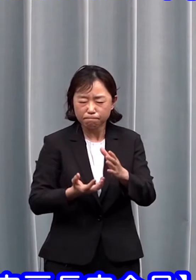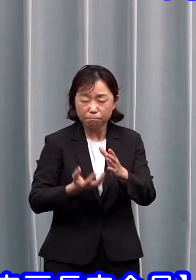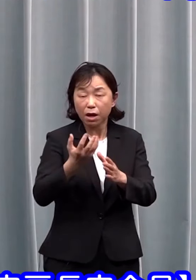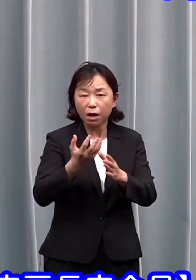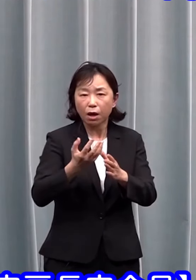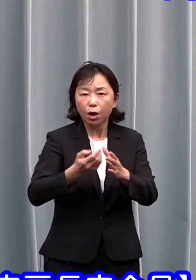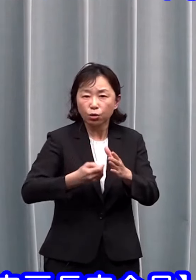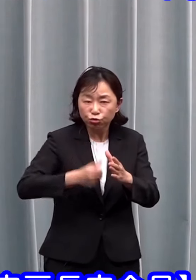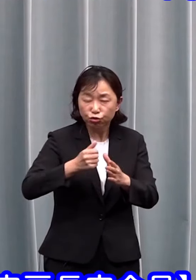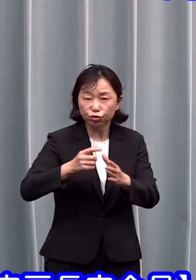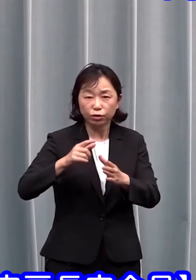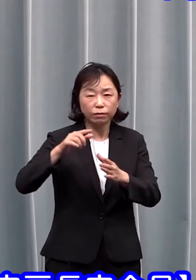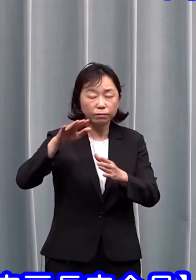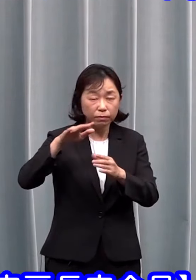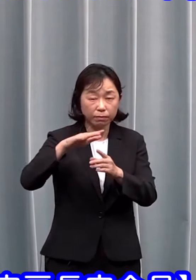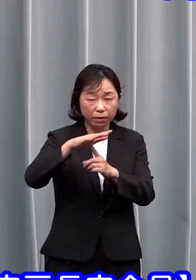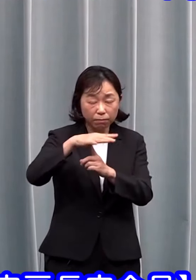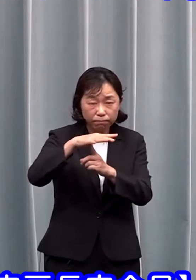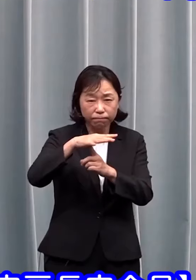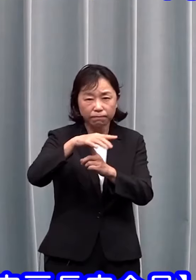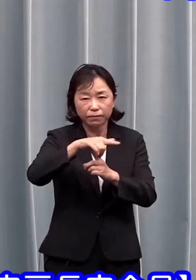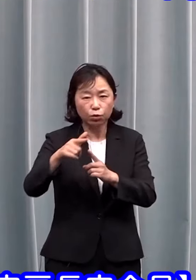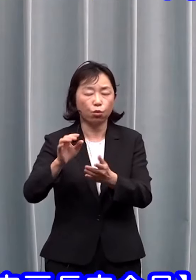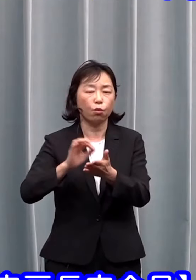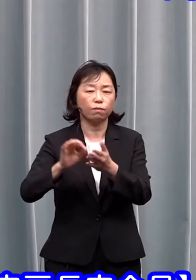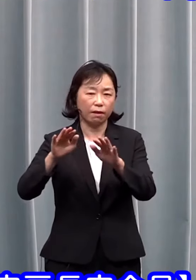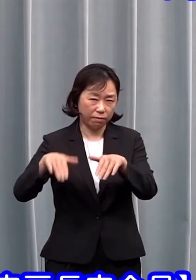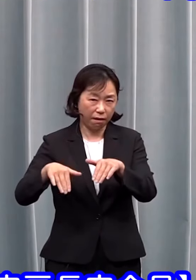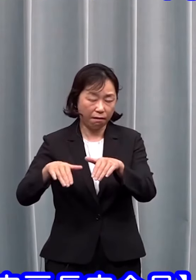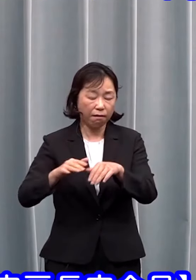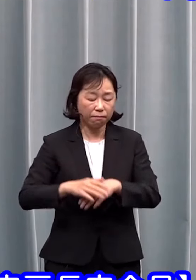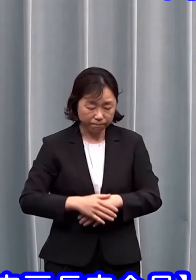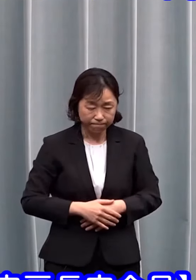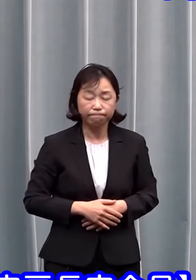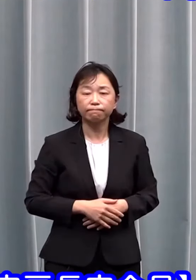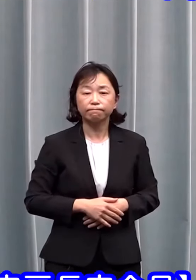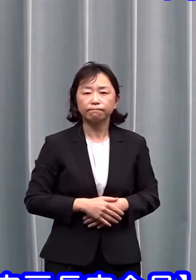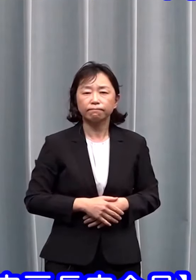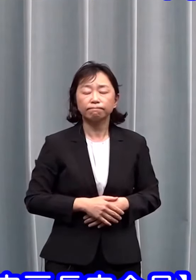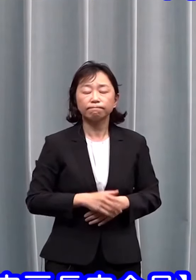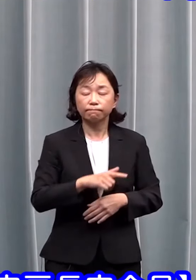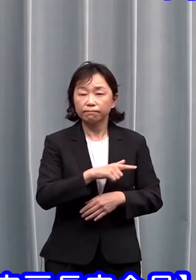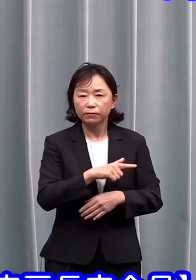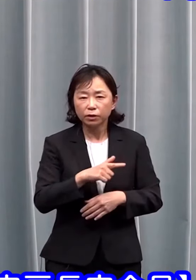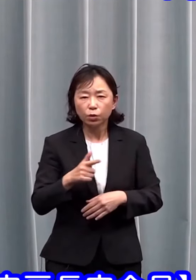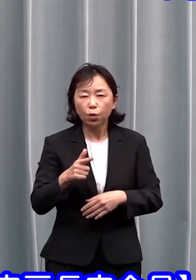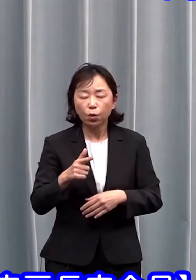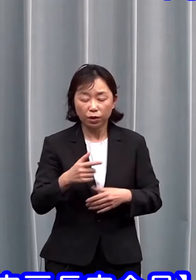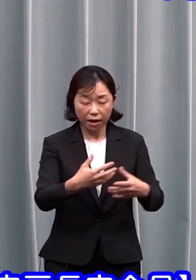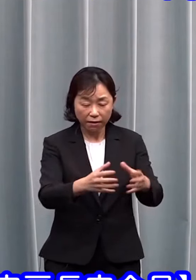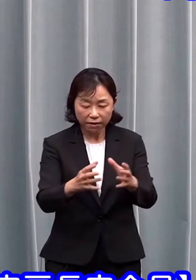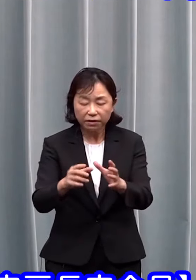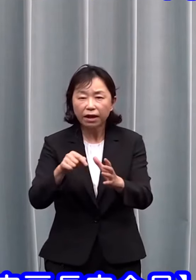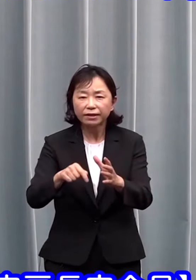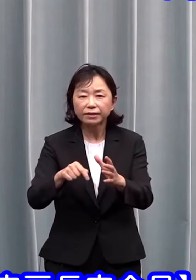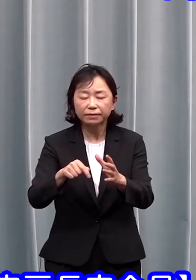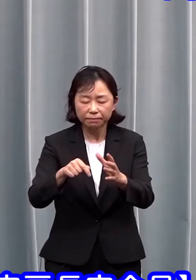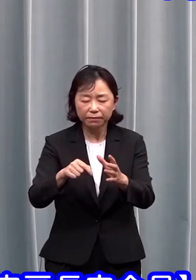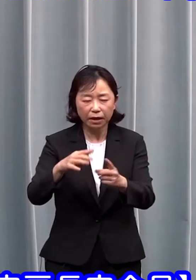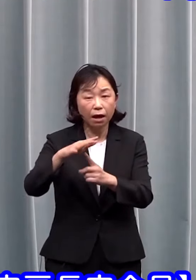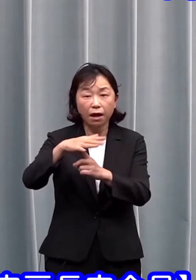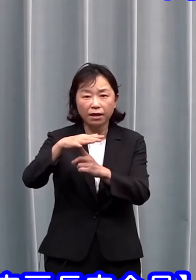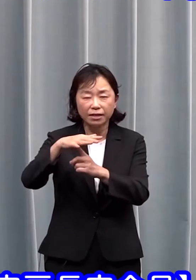力を積極的に活用してきたと承知をしております。さまざまな機関が多数のヘリを運用する中